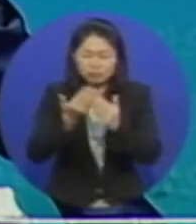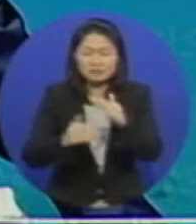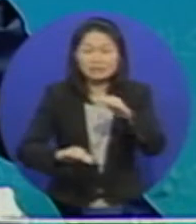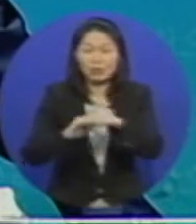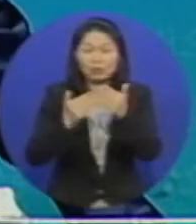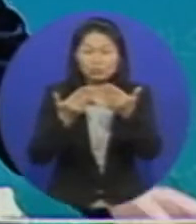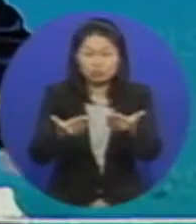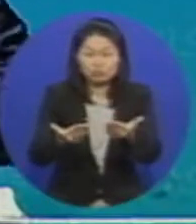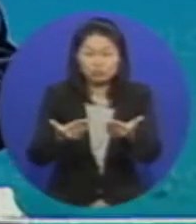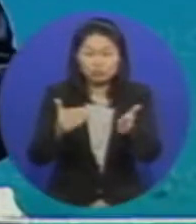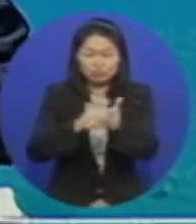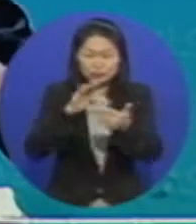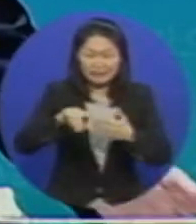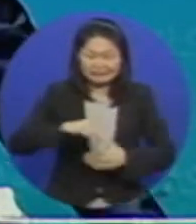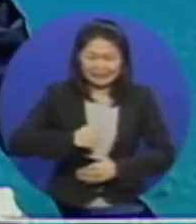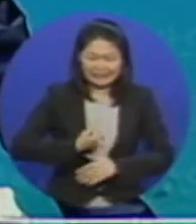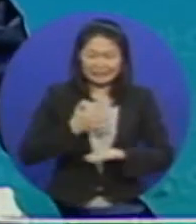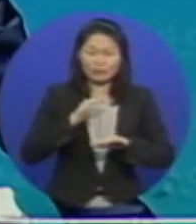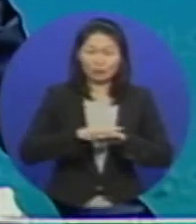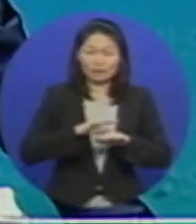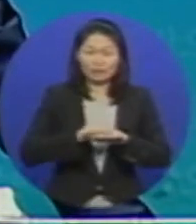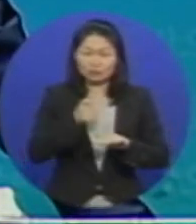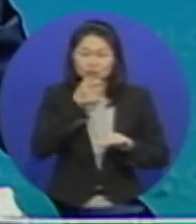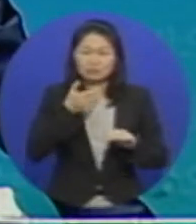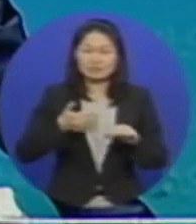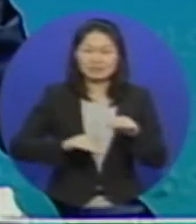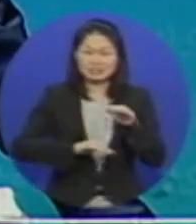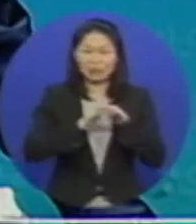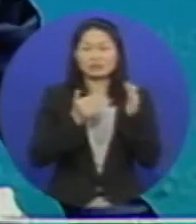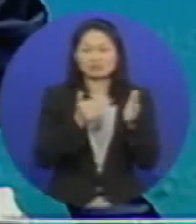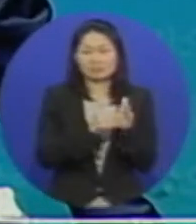다음에 자기 논에 다가 물을 됐어요